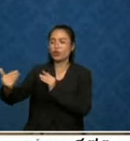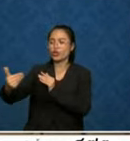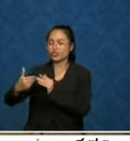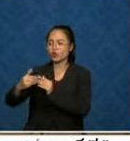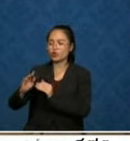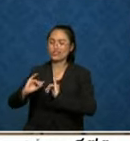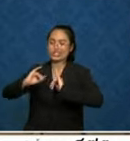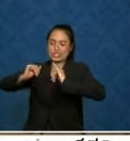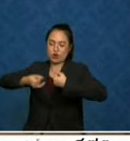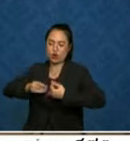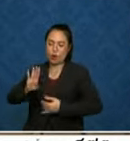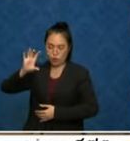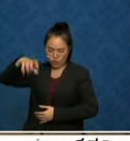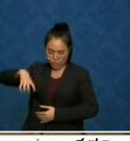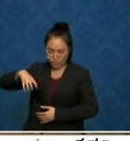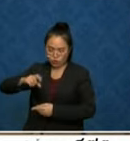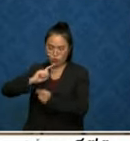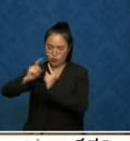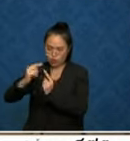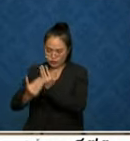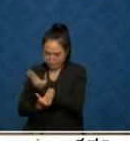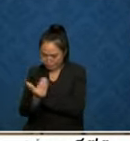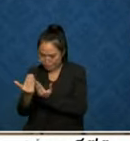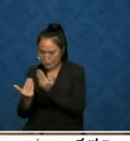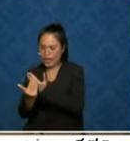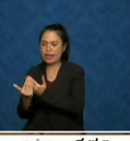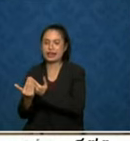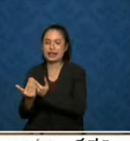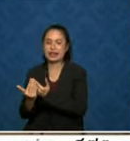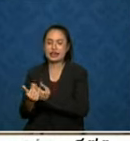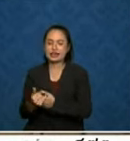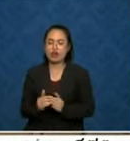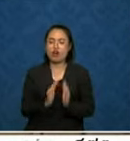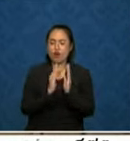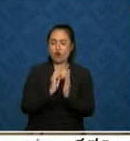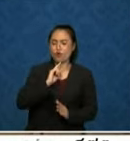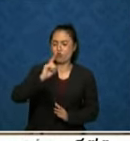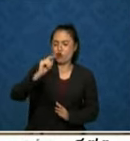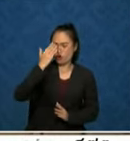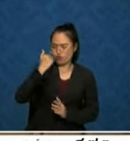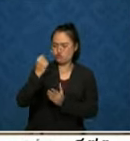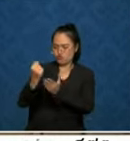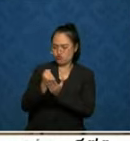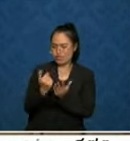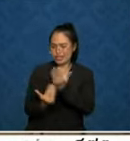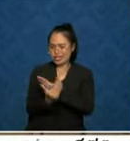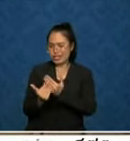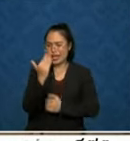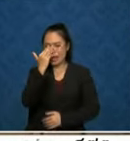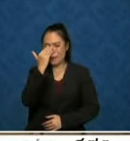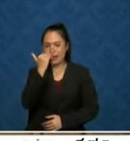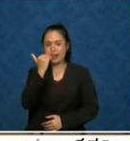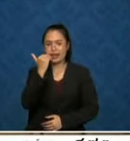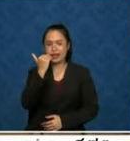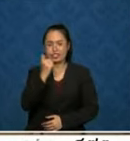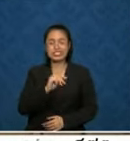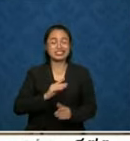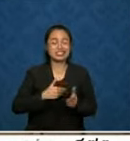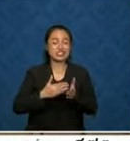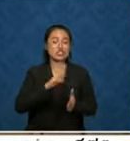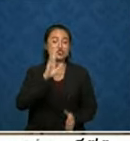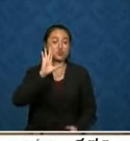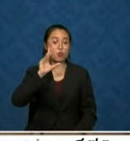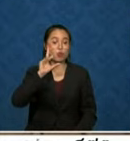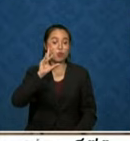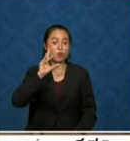โซ่นะครับเพื่อเจรจาทำไมเขาถึงต้องมีนักร้องมาคอยเจรจานะครับเพราะว่าเมื่อมี